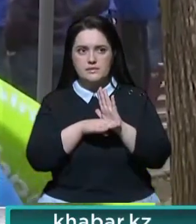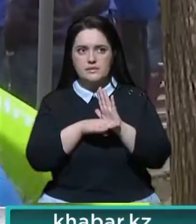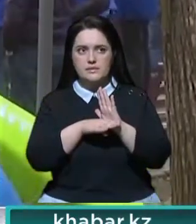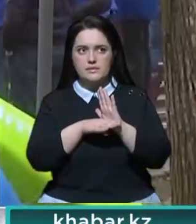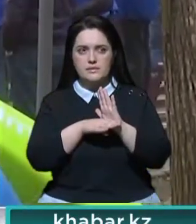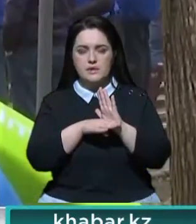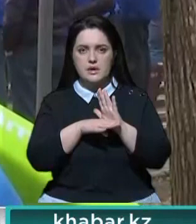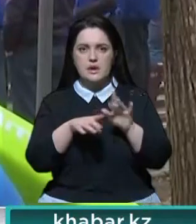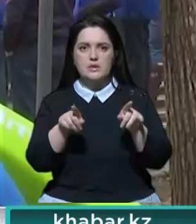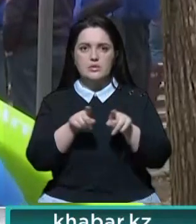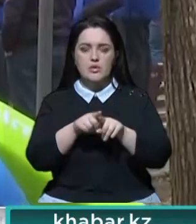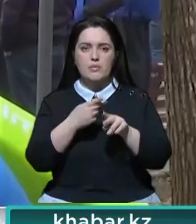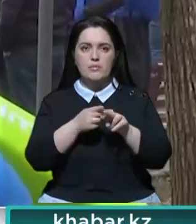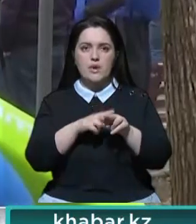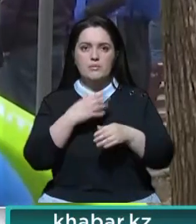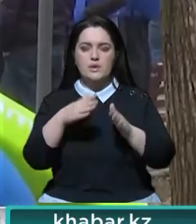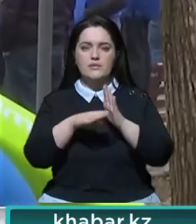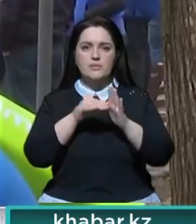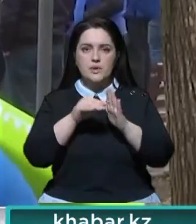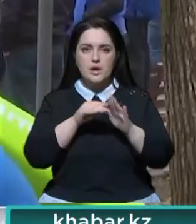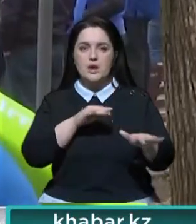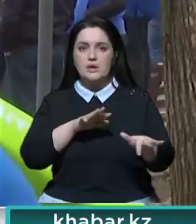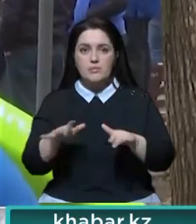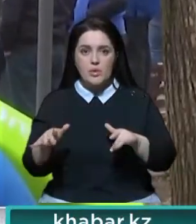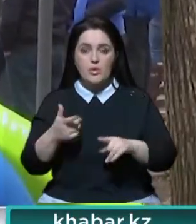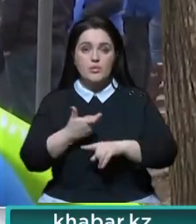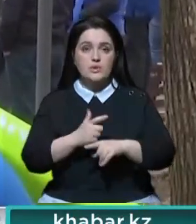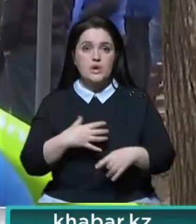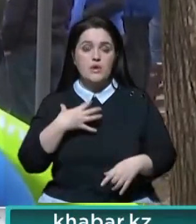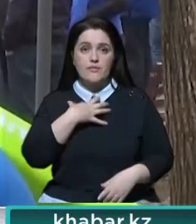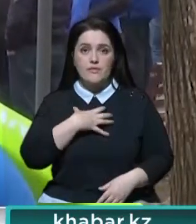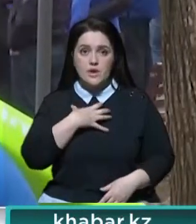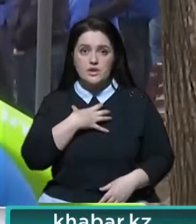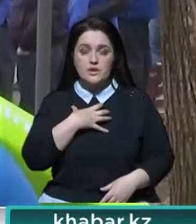такой решающий этап предвыборной кампании, и поэтому очень важно было, скажем так, сверить часы.